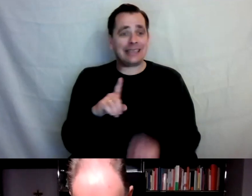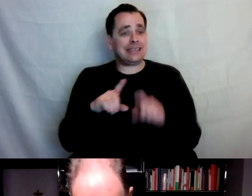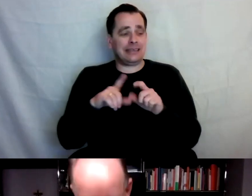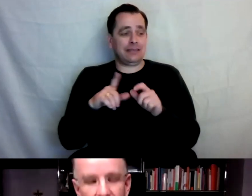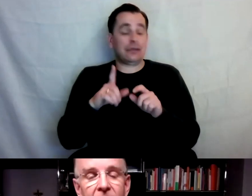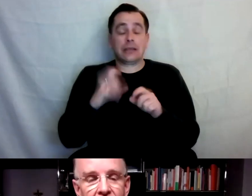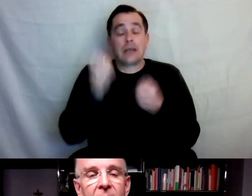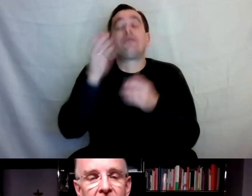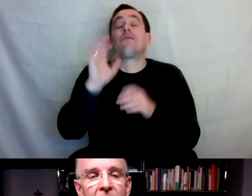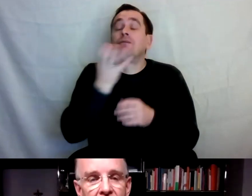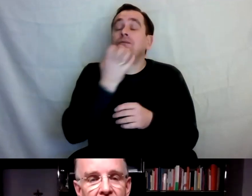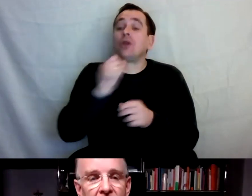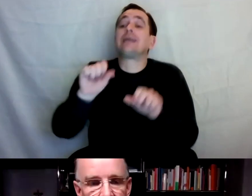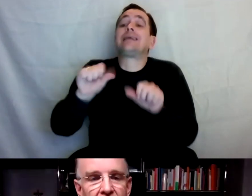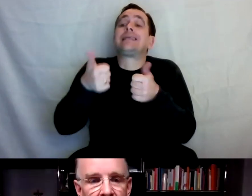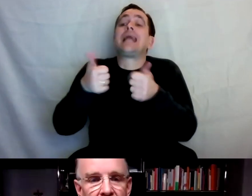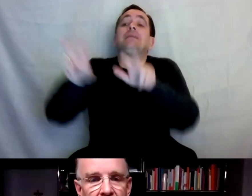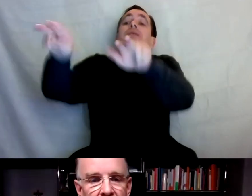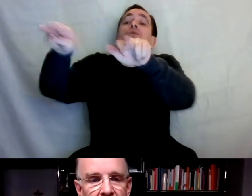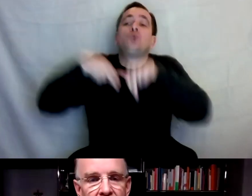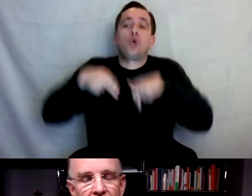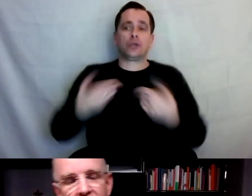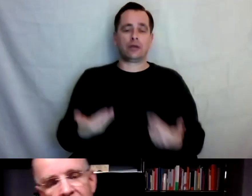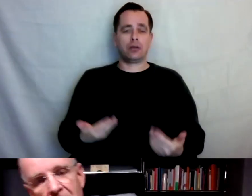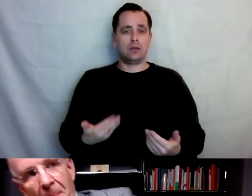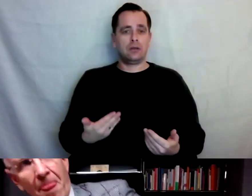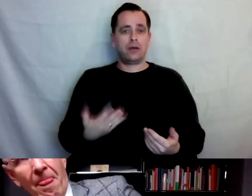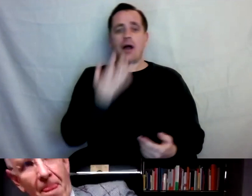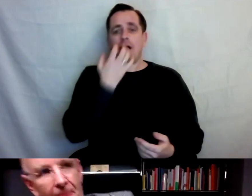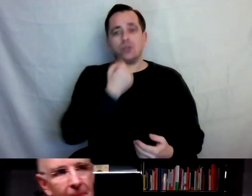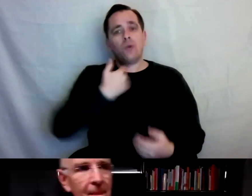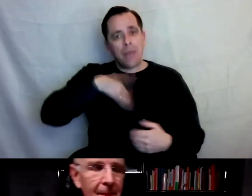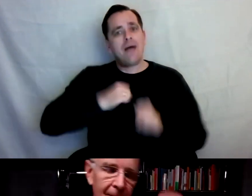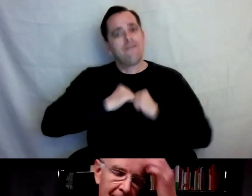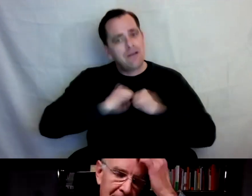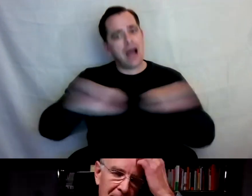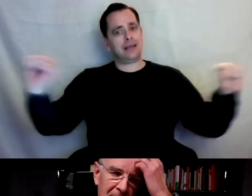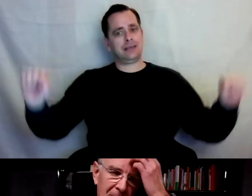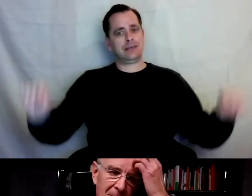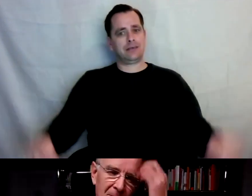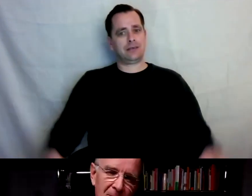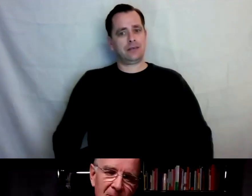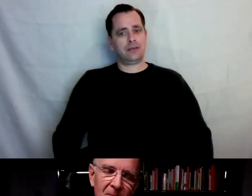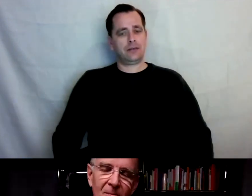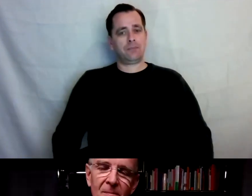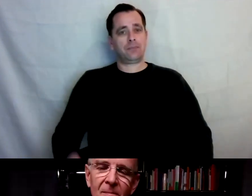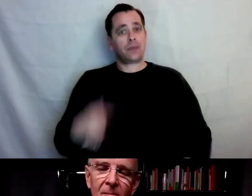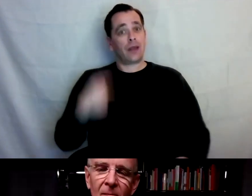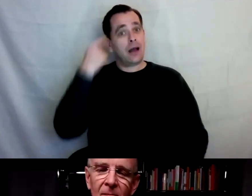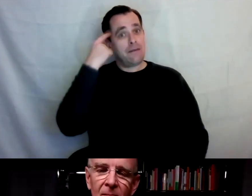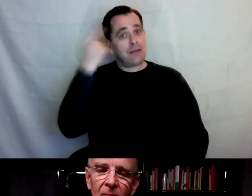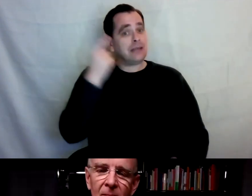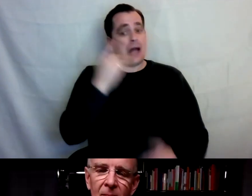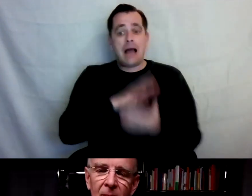Wir wollen das Leben wie vor Corona. Wir wollen wieder mehr Freiheiten haben. Ich weiß, dass wir nicht nur rationale Menschen